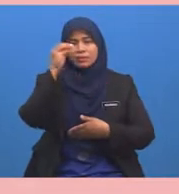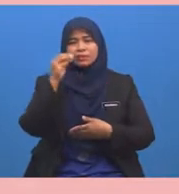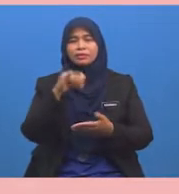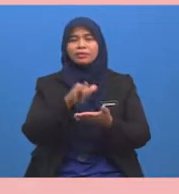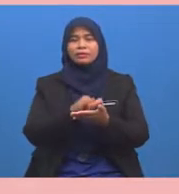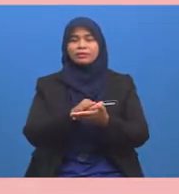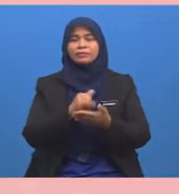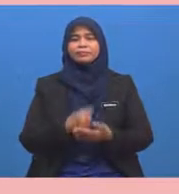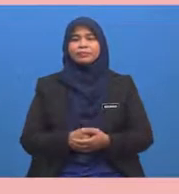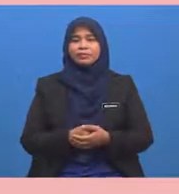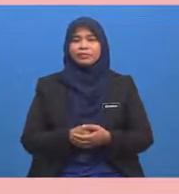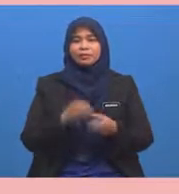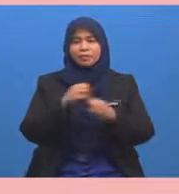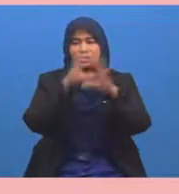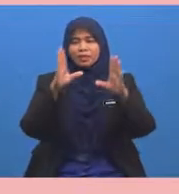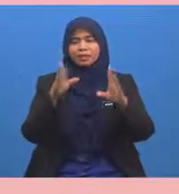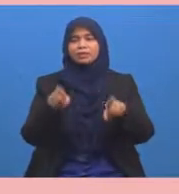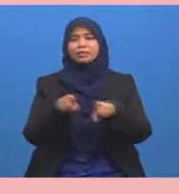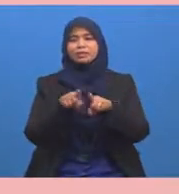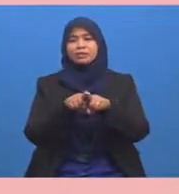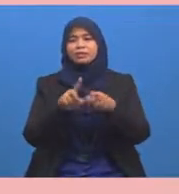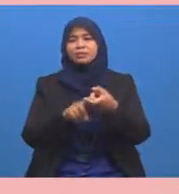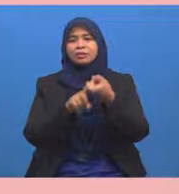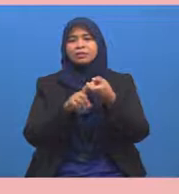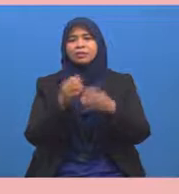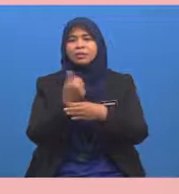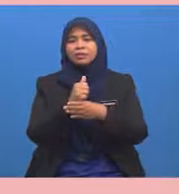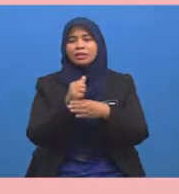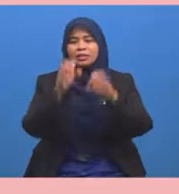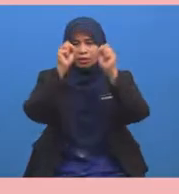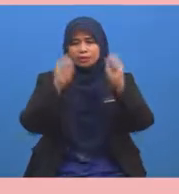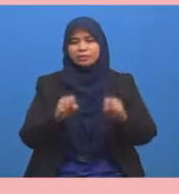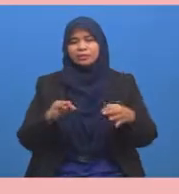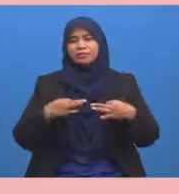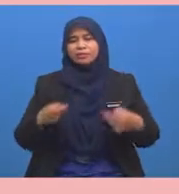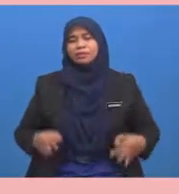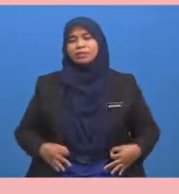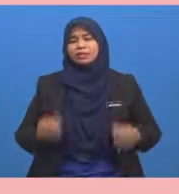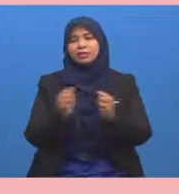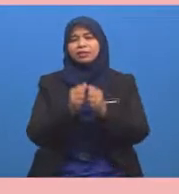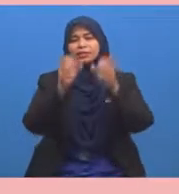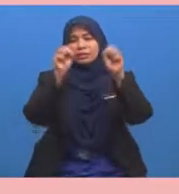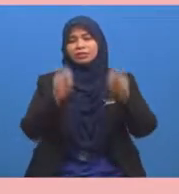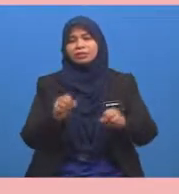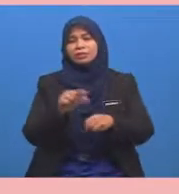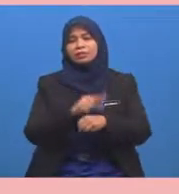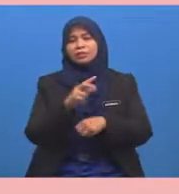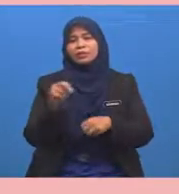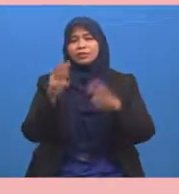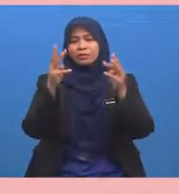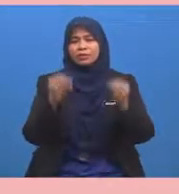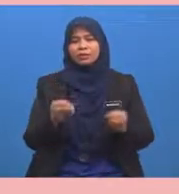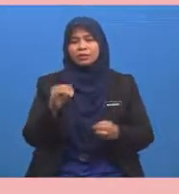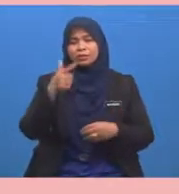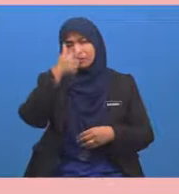menjelaskan saling kebergantungan antara sistem fizikal dengan sistem gunaan yang menyebabkan kesan positif